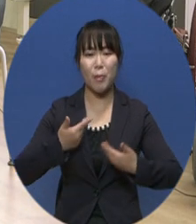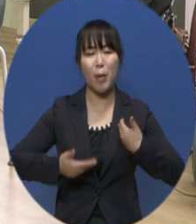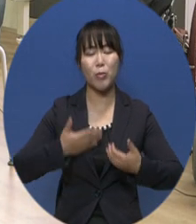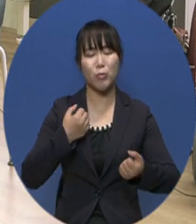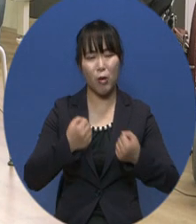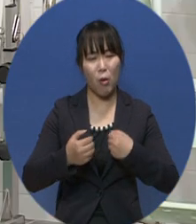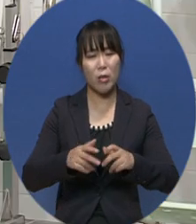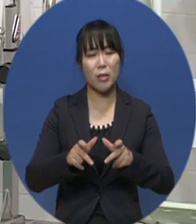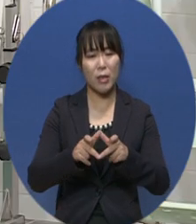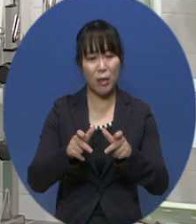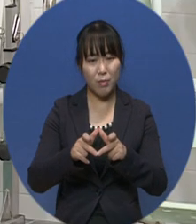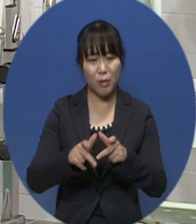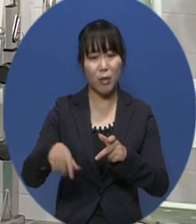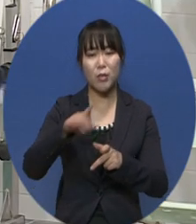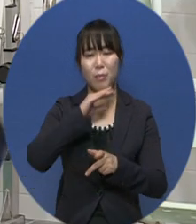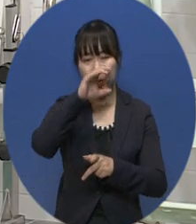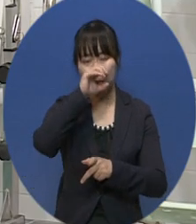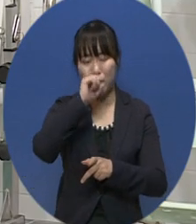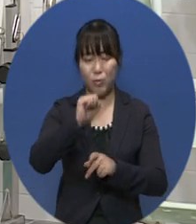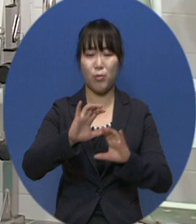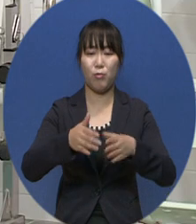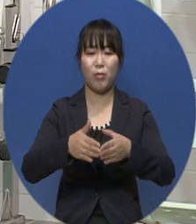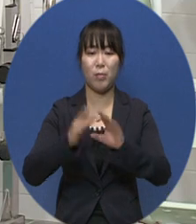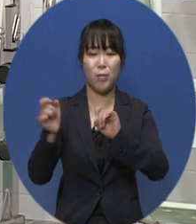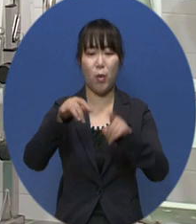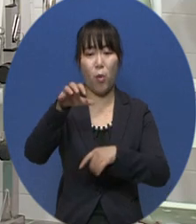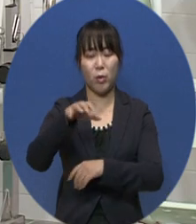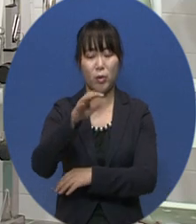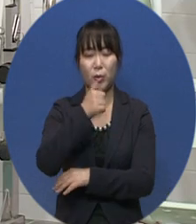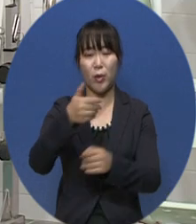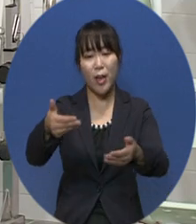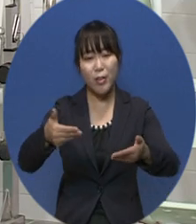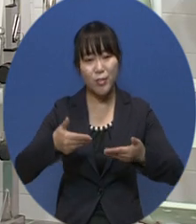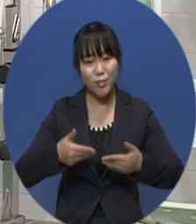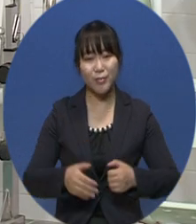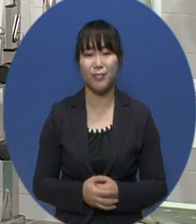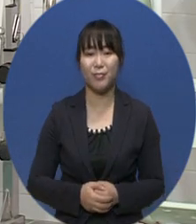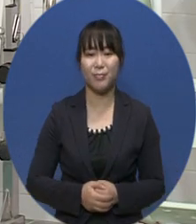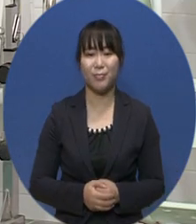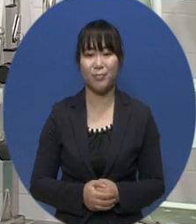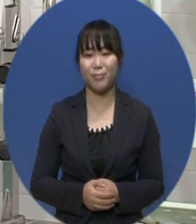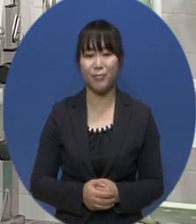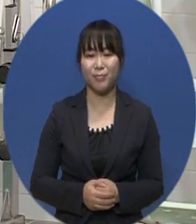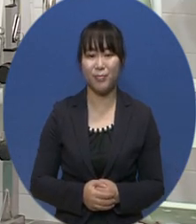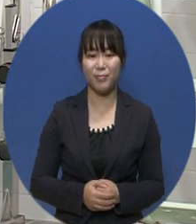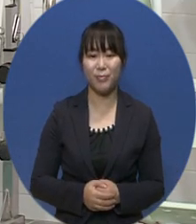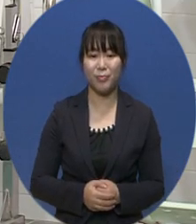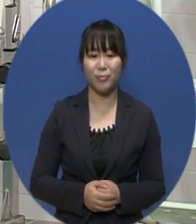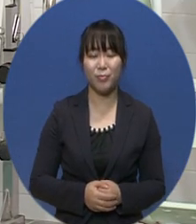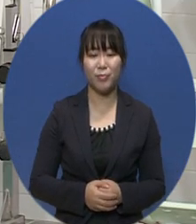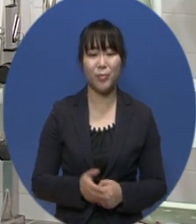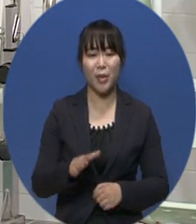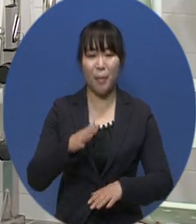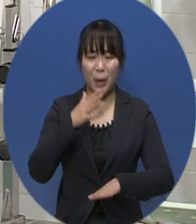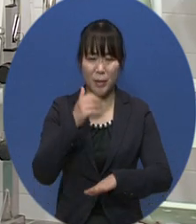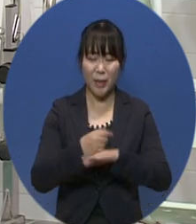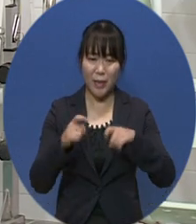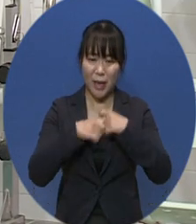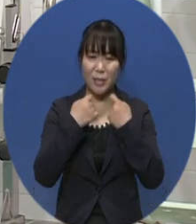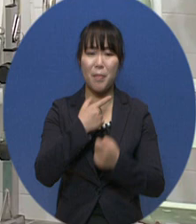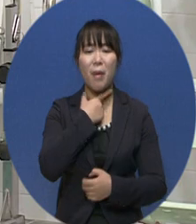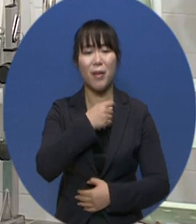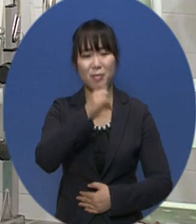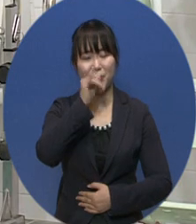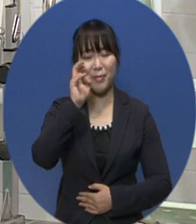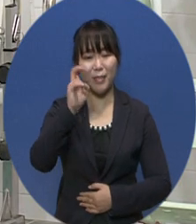중에도 우리 장애인분들에게 좋은 국립재활원을 소개해 주셨는데, 그리고 또 마지막 개인적인 소망이 있을 것